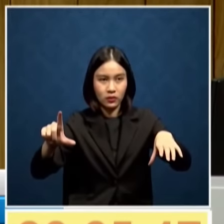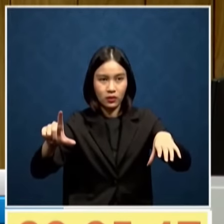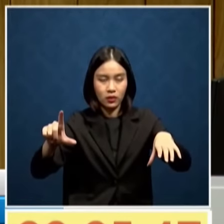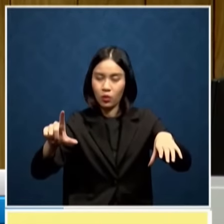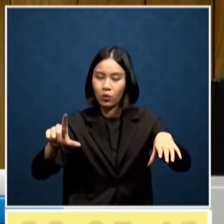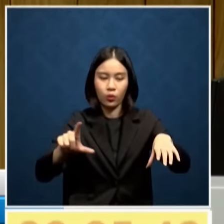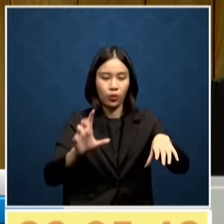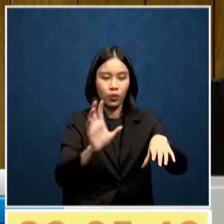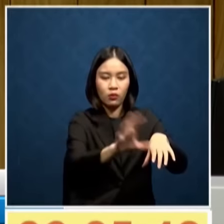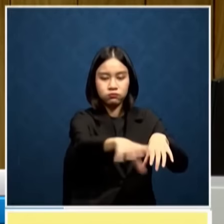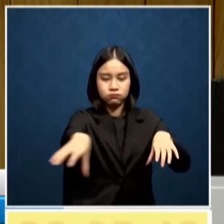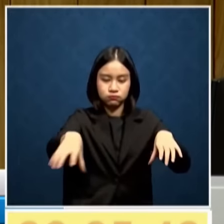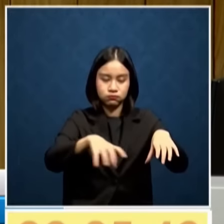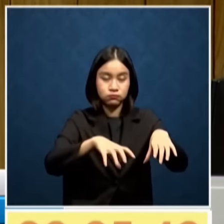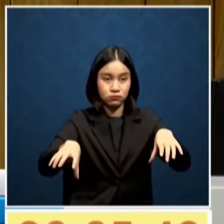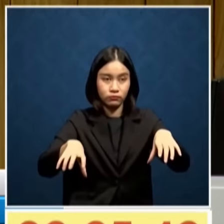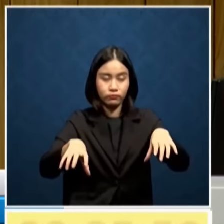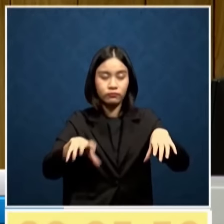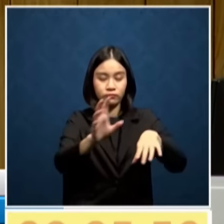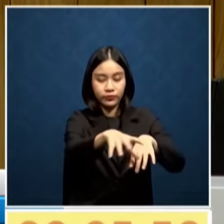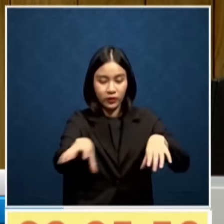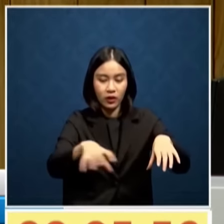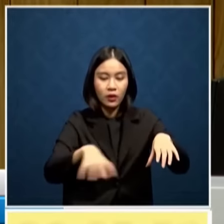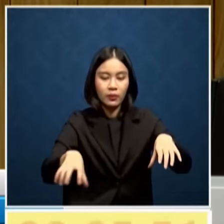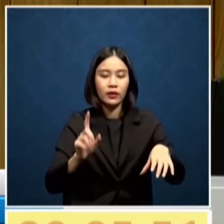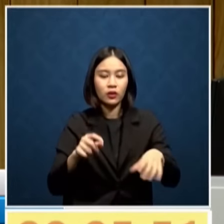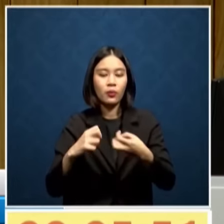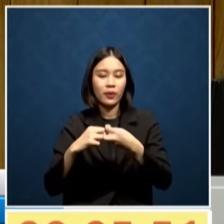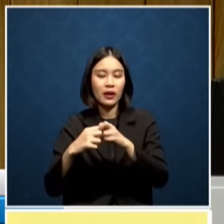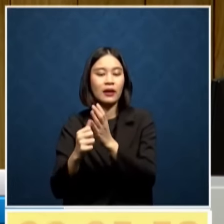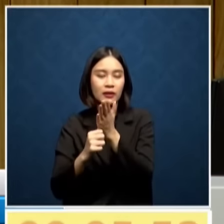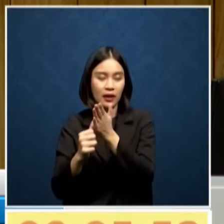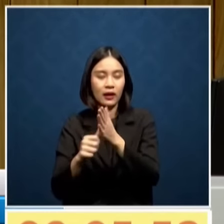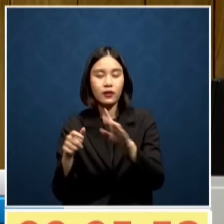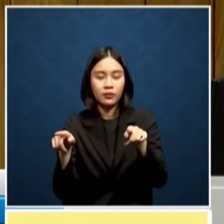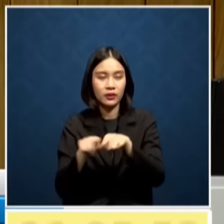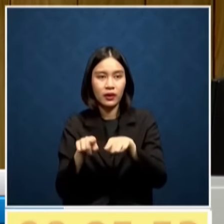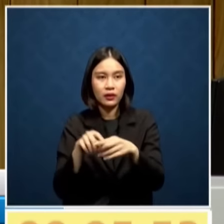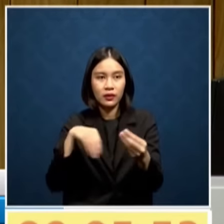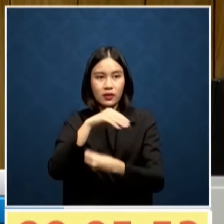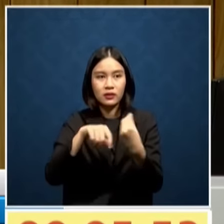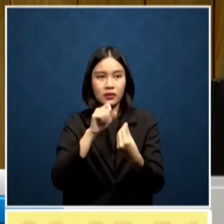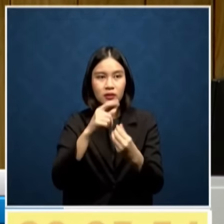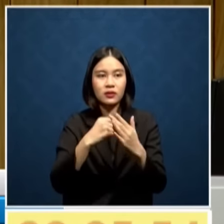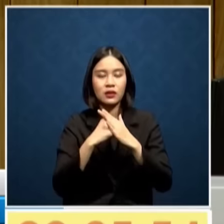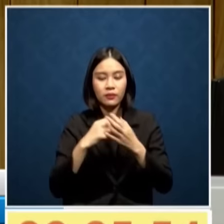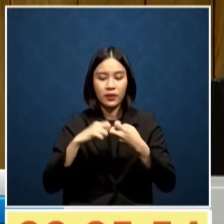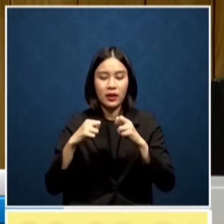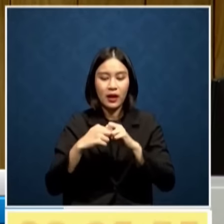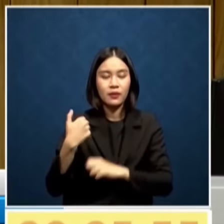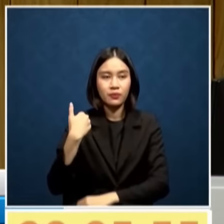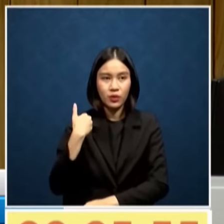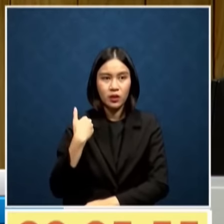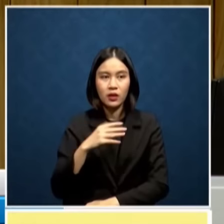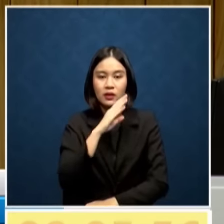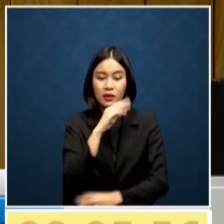ล้นทะลักของอสังหาริมทรัพย์เขาค่อนข้างมากเขาต้องแก้ไขปัญหานี้ของเขาเหมือนกันเหมือนเศรษฐกิจจีนก็จะมีปัญหาเพราะฉะนั้นพอเศรษฐ